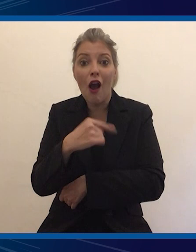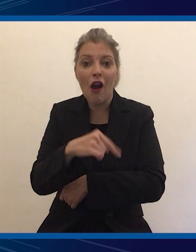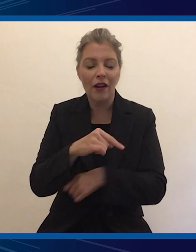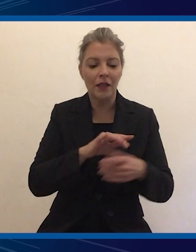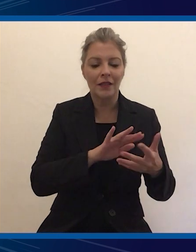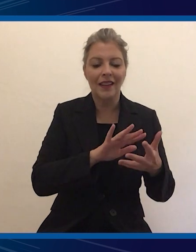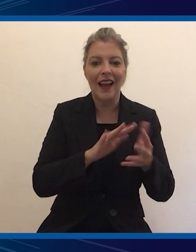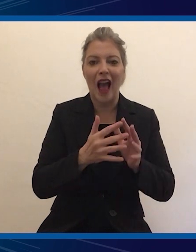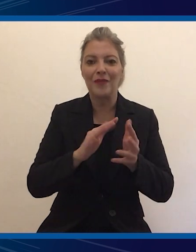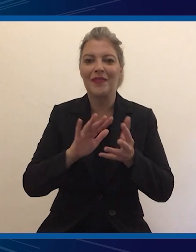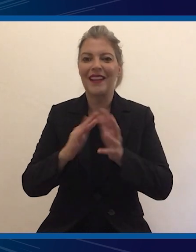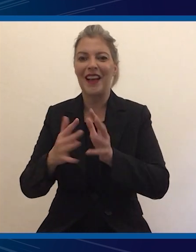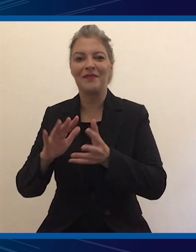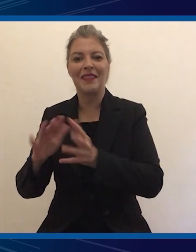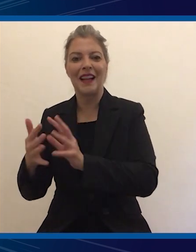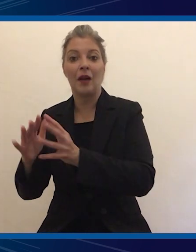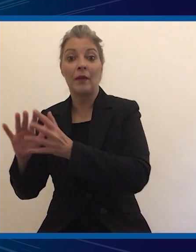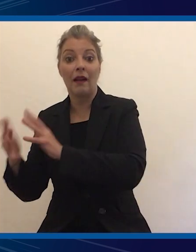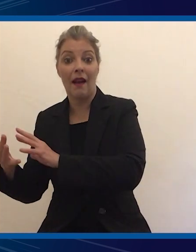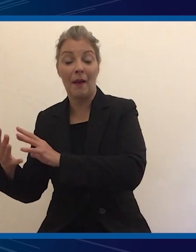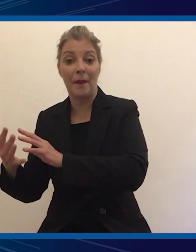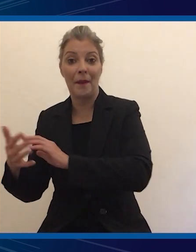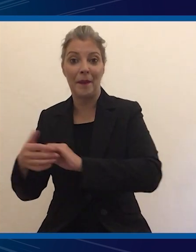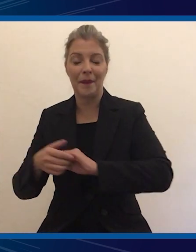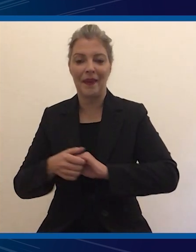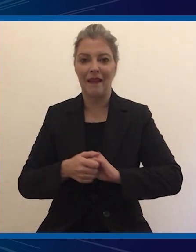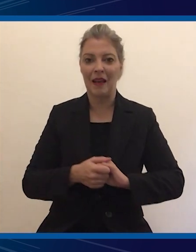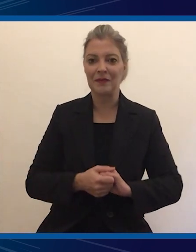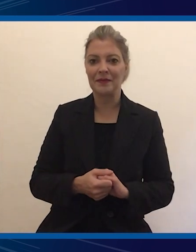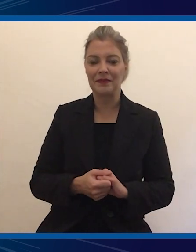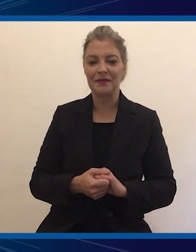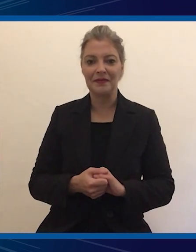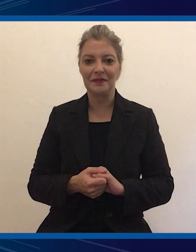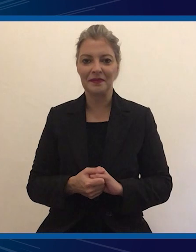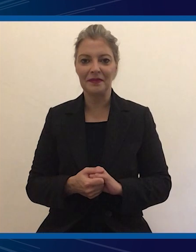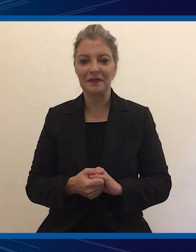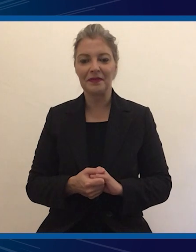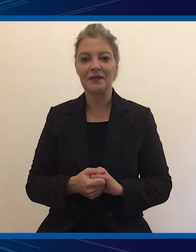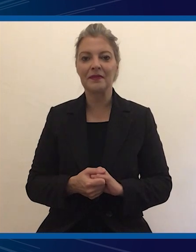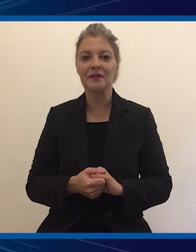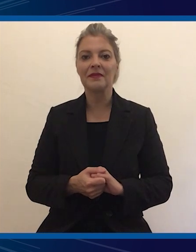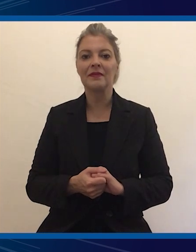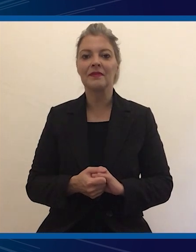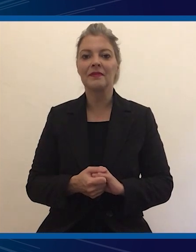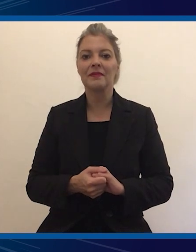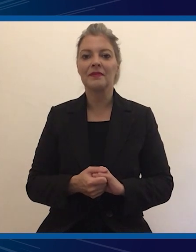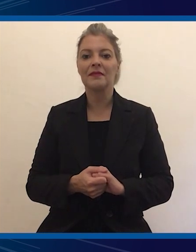Cambiando quindi la differenza di energia tra questi stati, la conseguenza diretta è il cambiamento di colore.